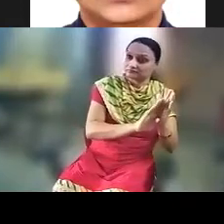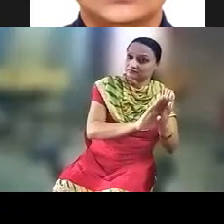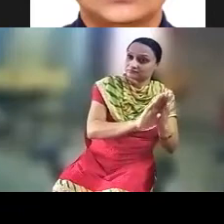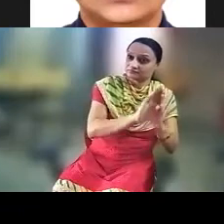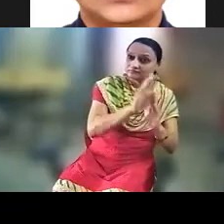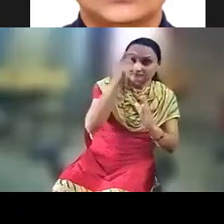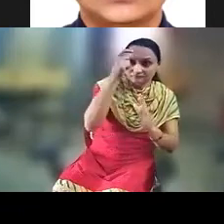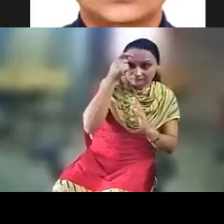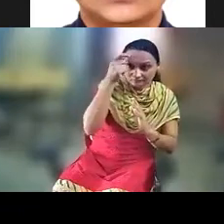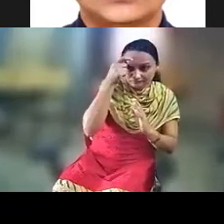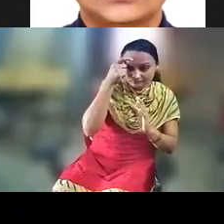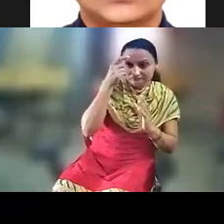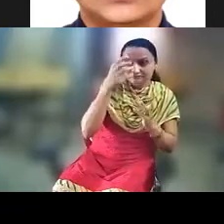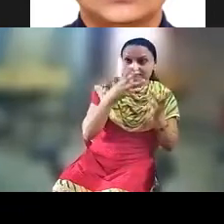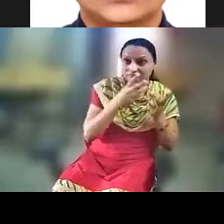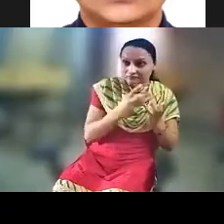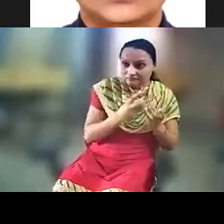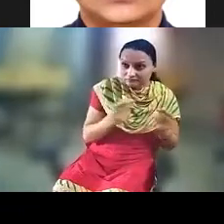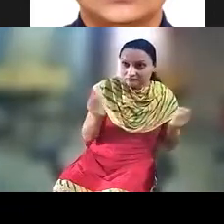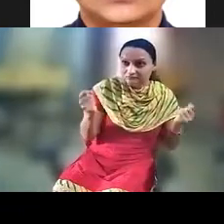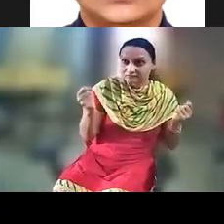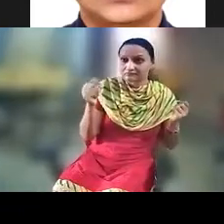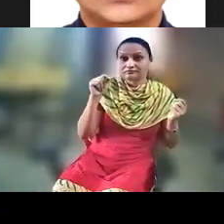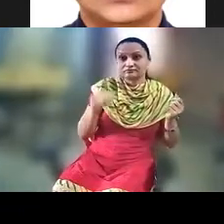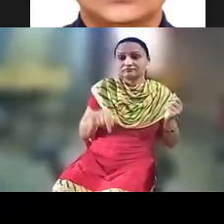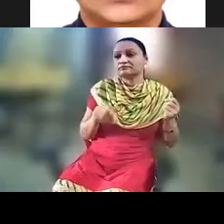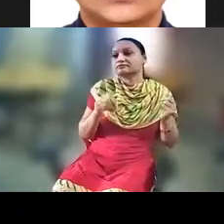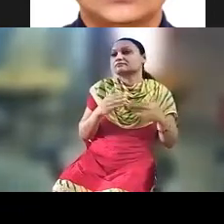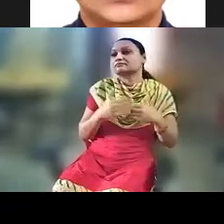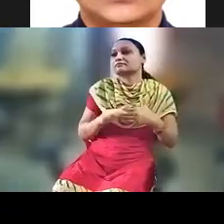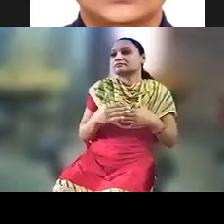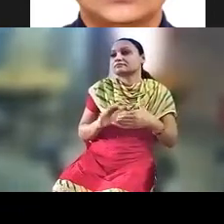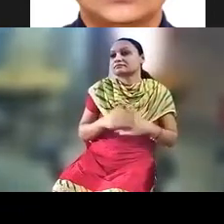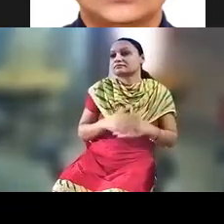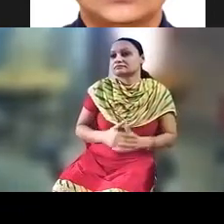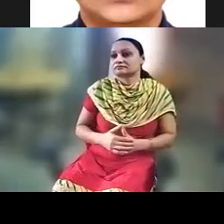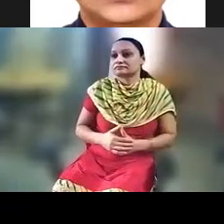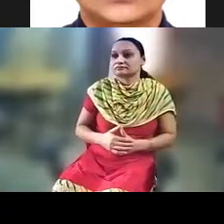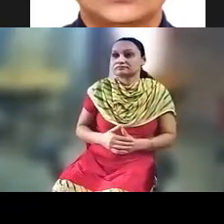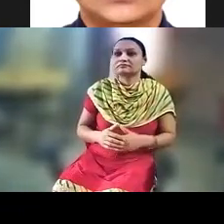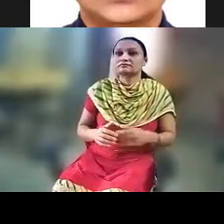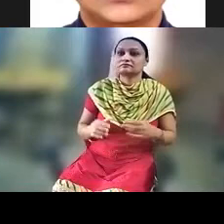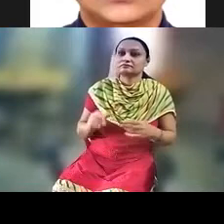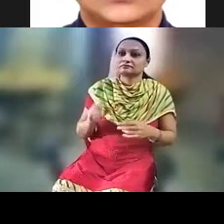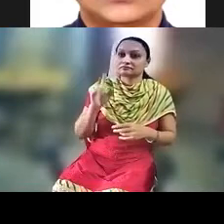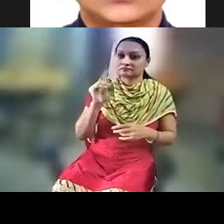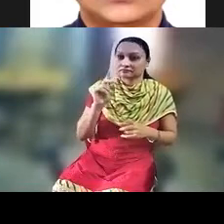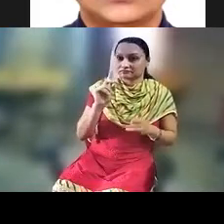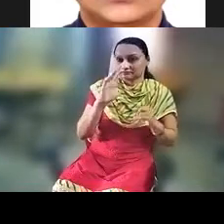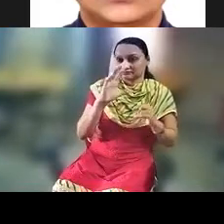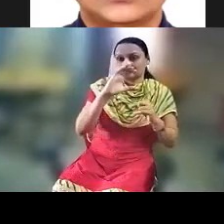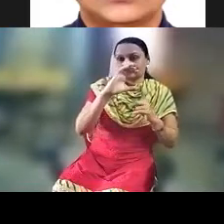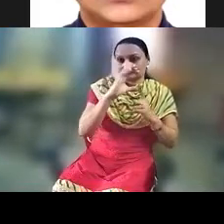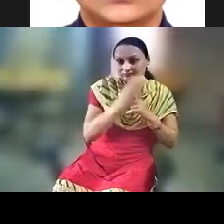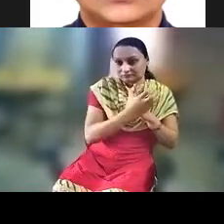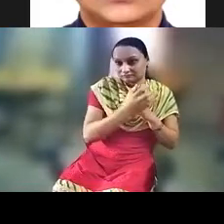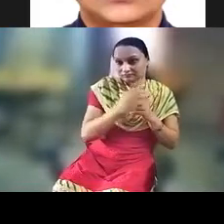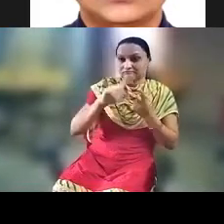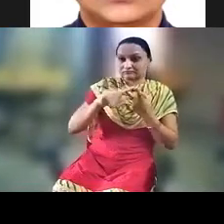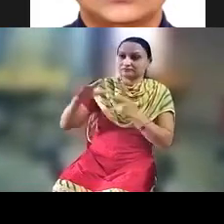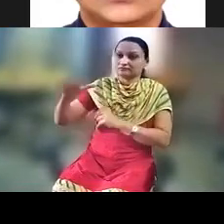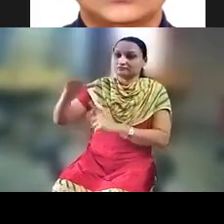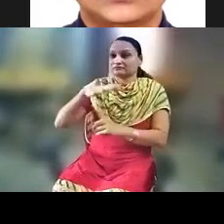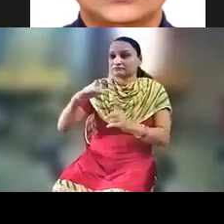थी उसको दूर करने में काफी हद तक मदद करी। दूसरी चीज है कल्चर एंड एनवायरनमेंट। सो कल्चर